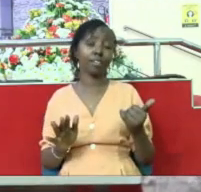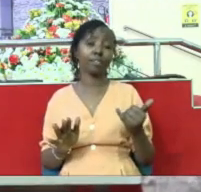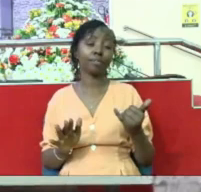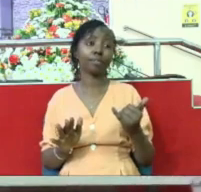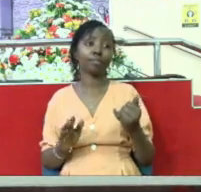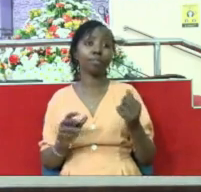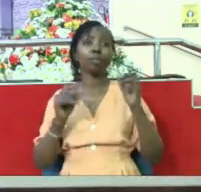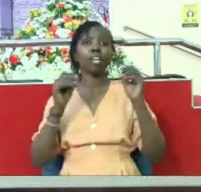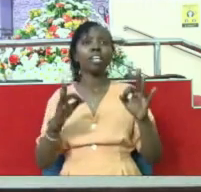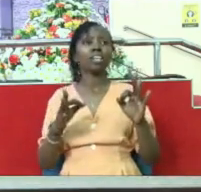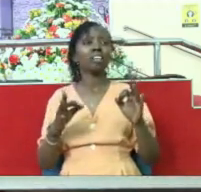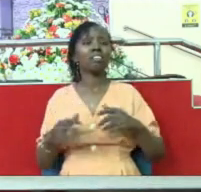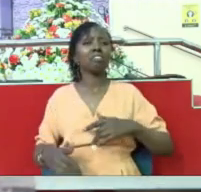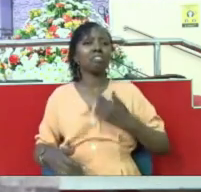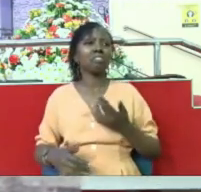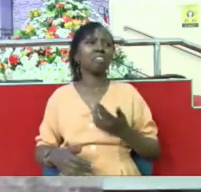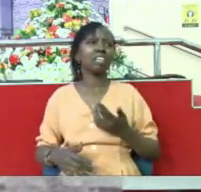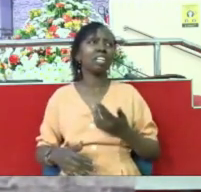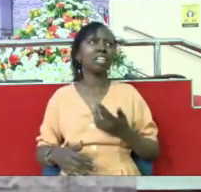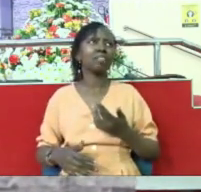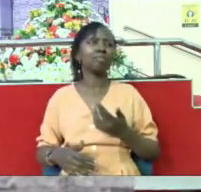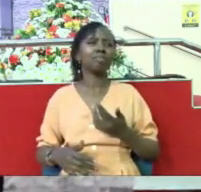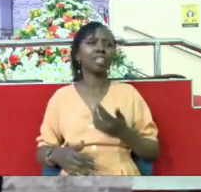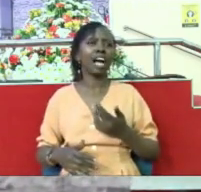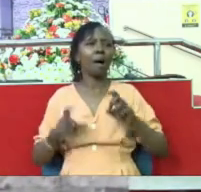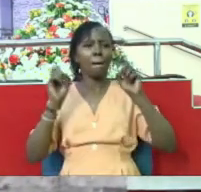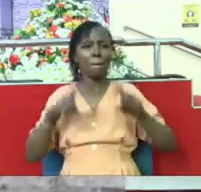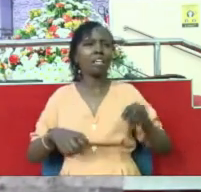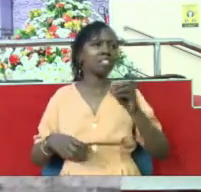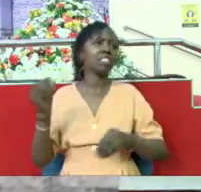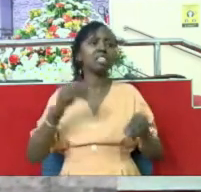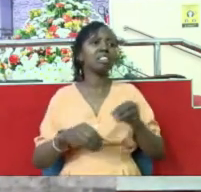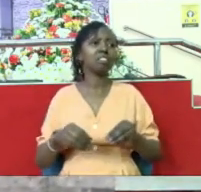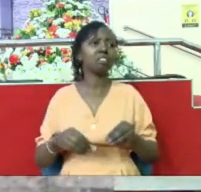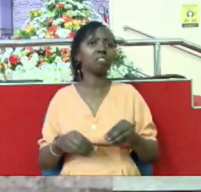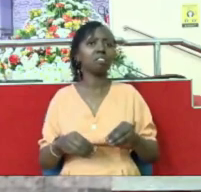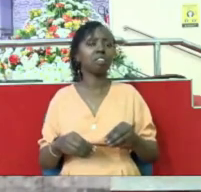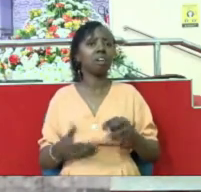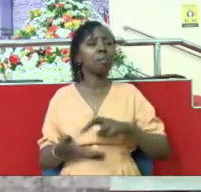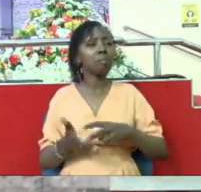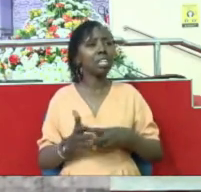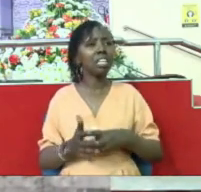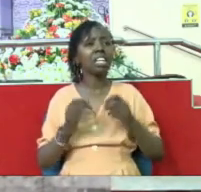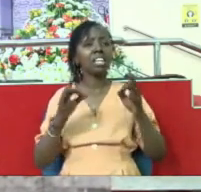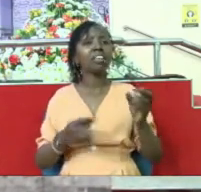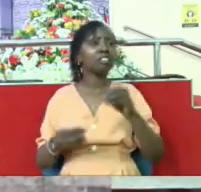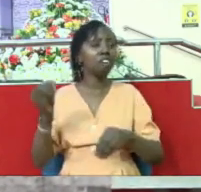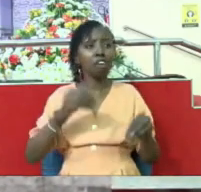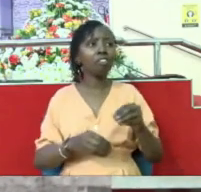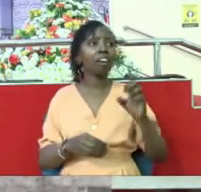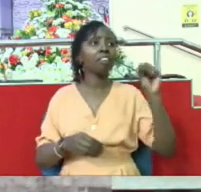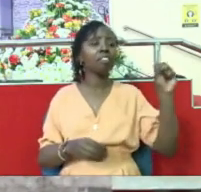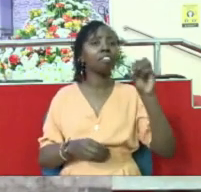if you feel you are forced, kama unaona kama unasukumwa, hata hiyo 50 ukitoa, hata ile 50 utaenda ukipiga